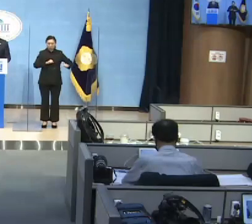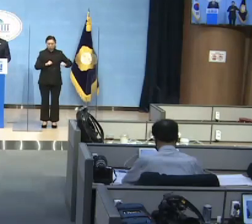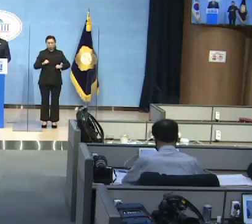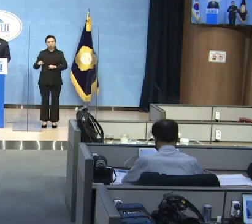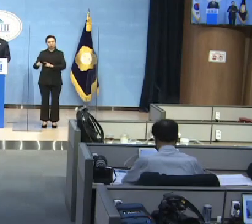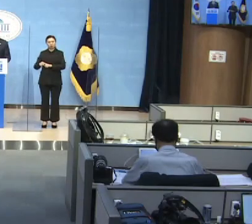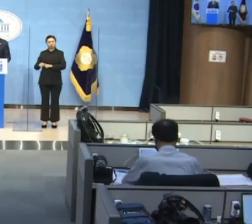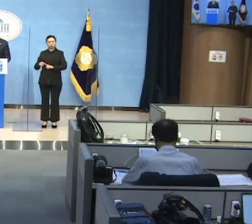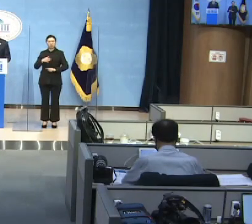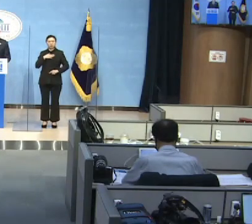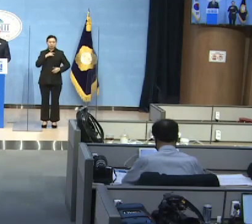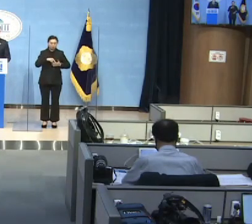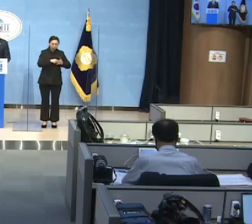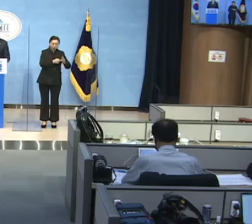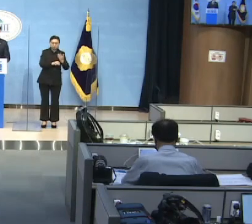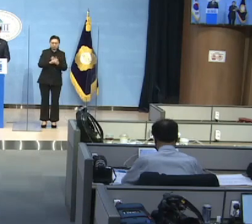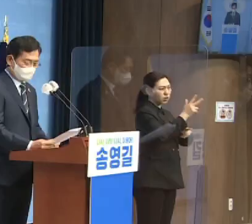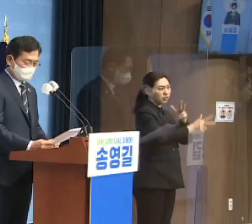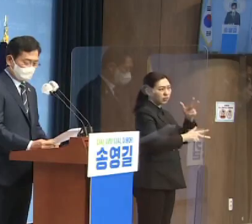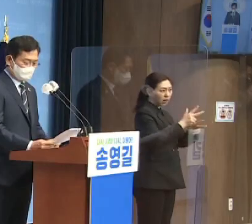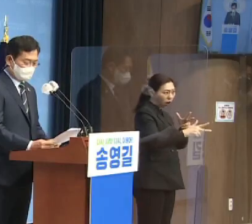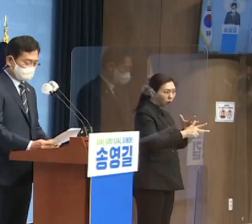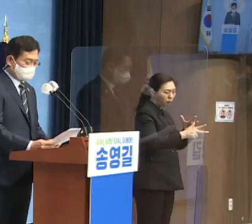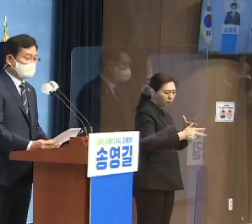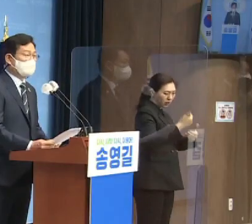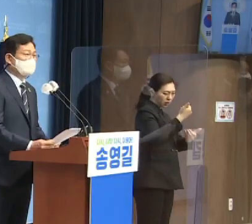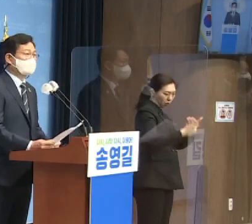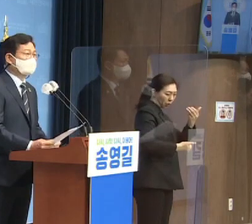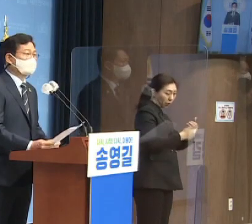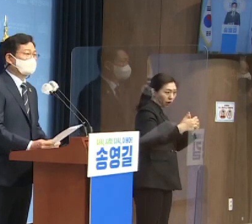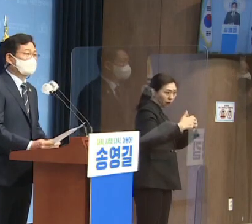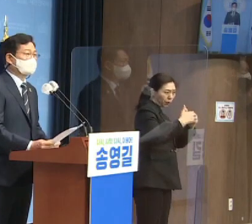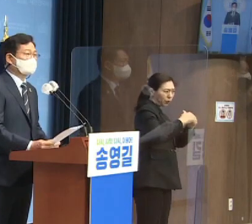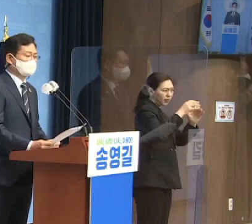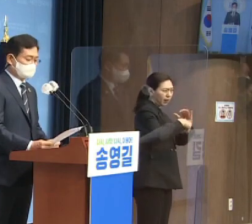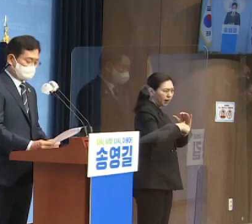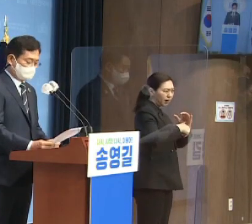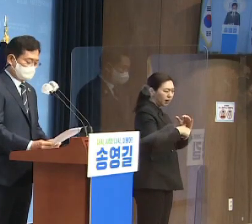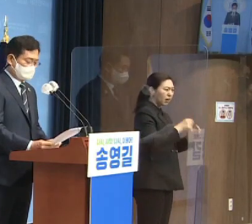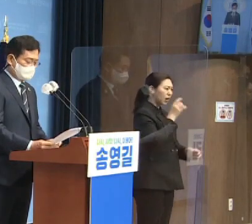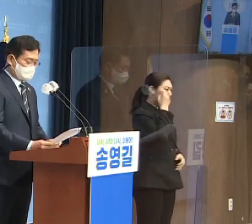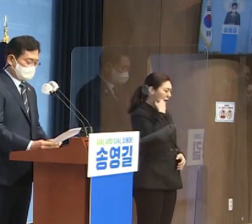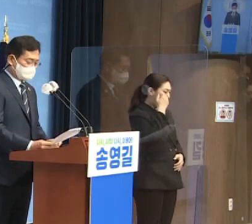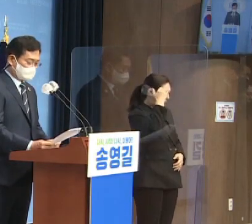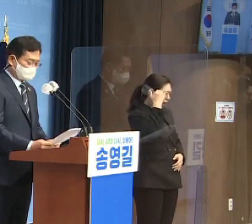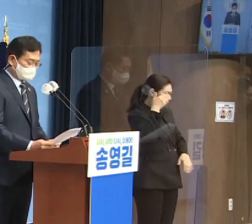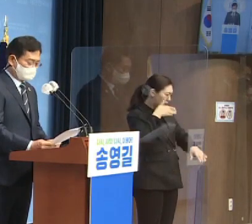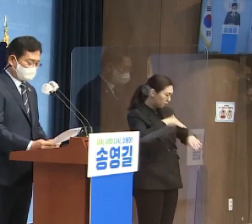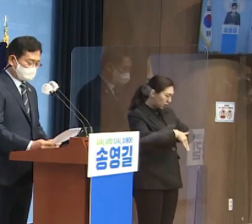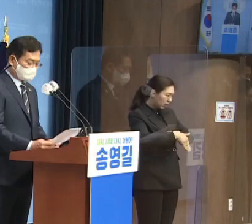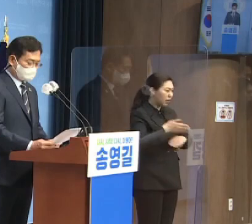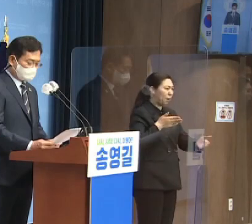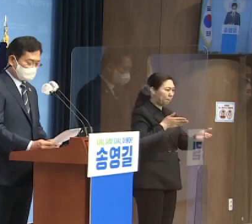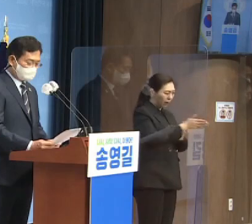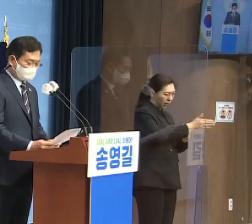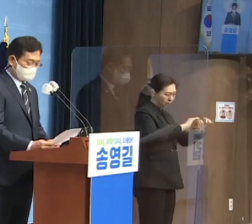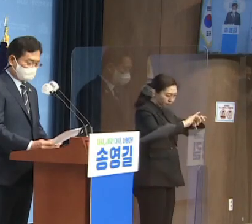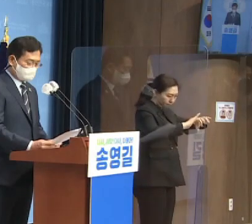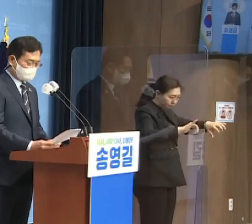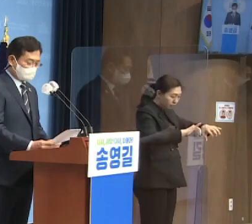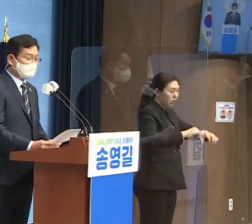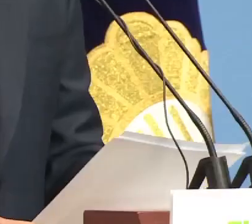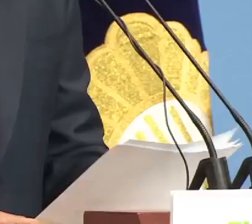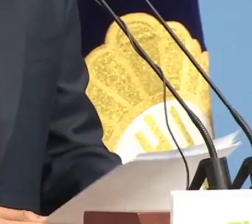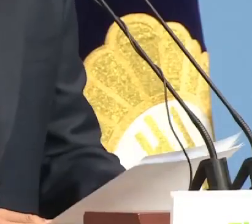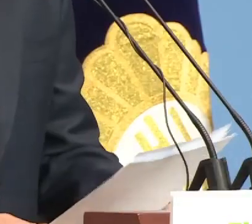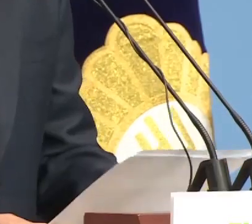저는 어떤 계보에 속하지 않고 계보 찬스를 쓰지 않는 평등한 출발선에서 쓴 민주당원이다. 홍영표